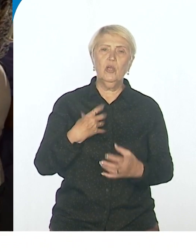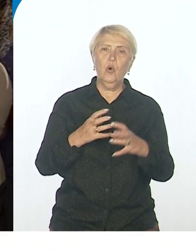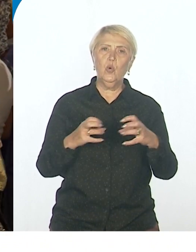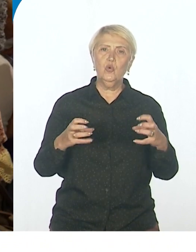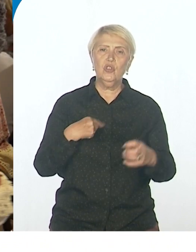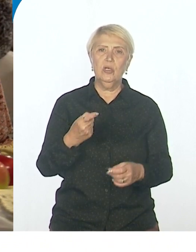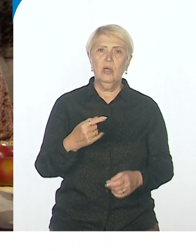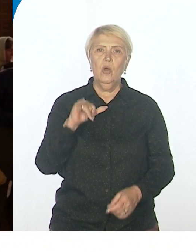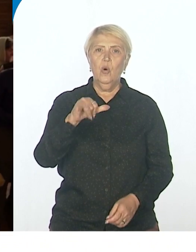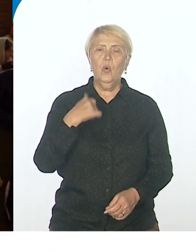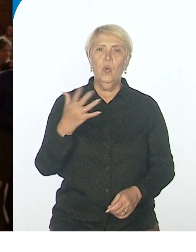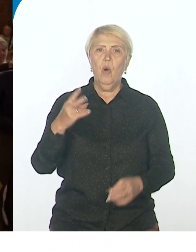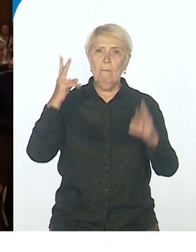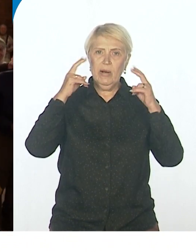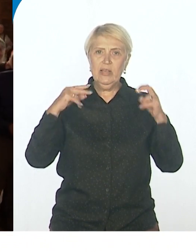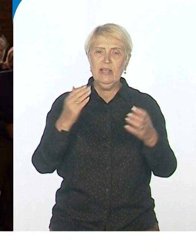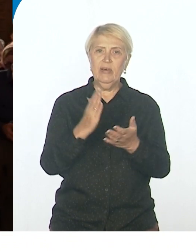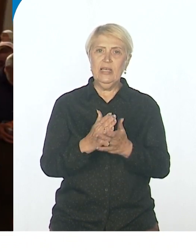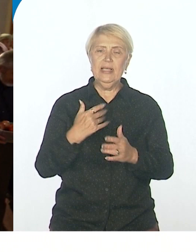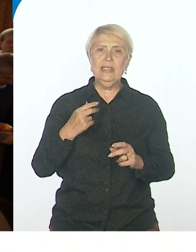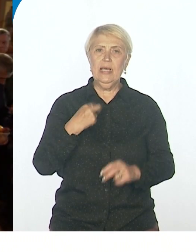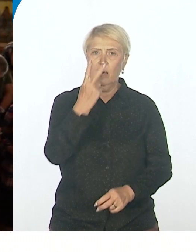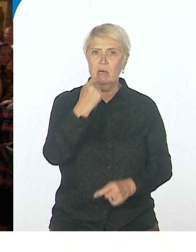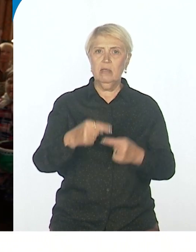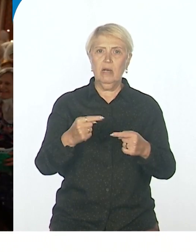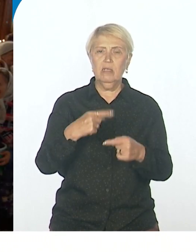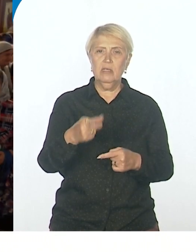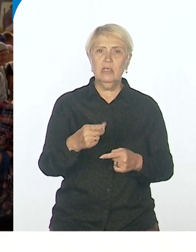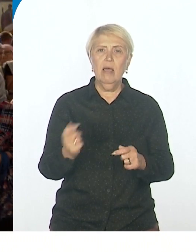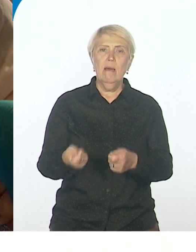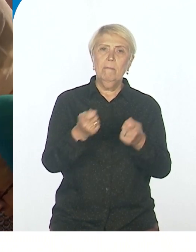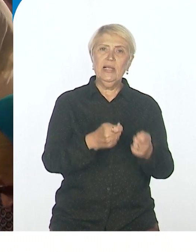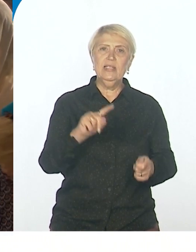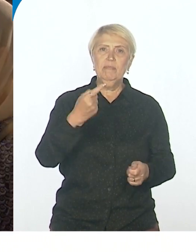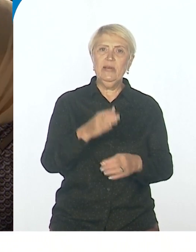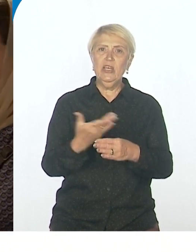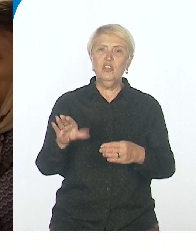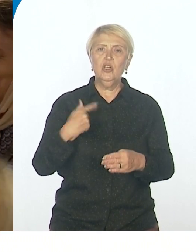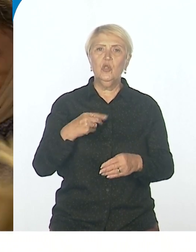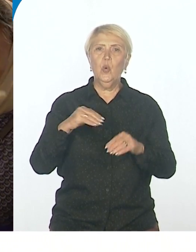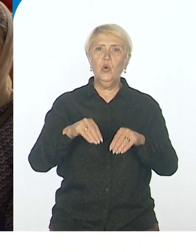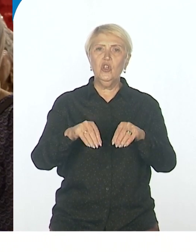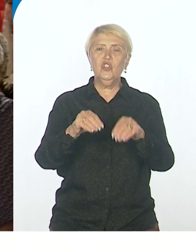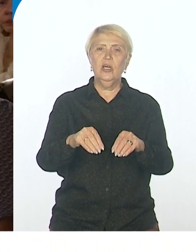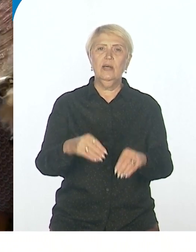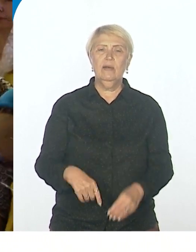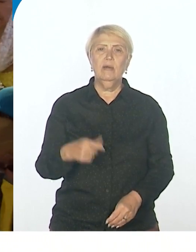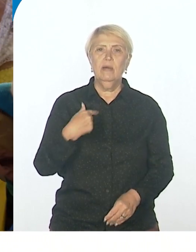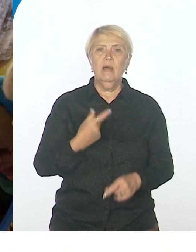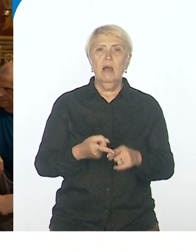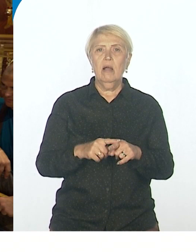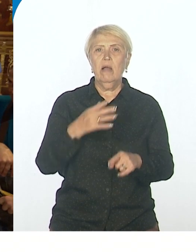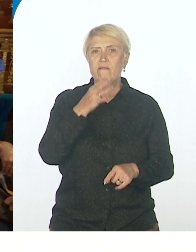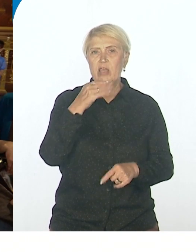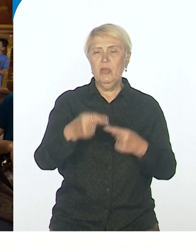Господня у православных есть традиция приносить Господу начатки, то есть первую часть урожая. В Греции это виноград, а в России ко времени